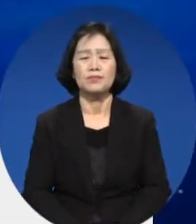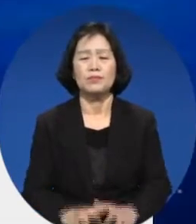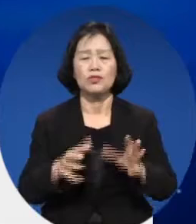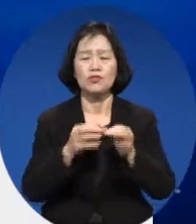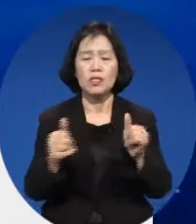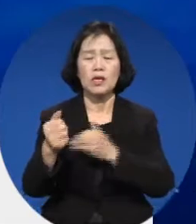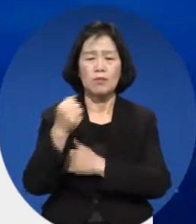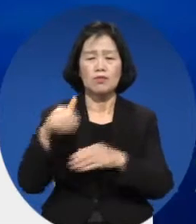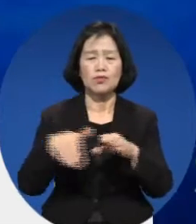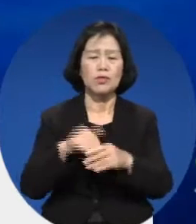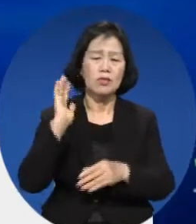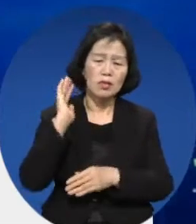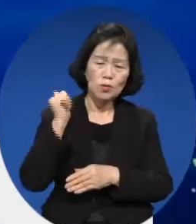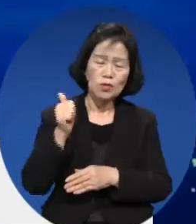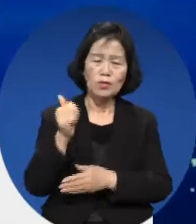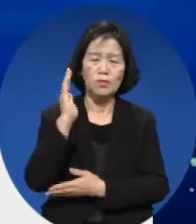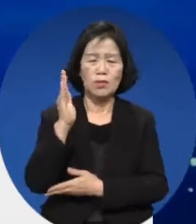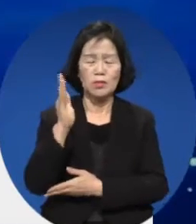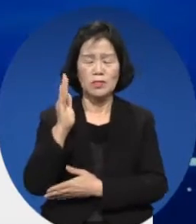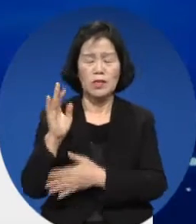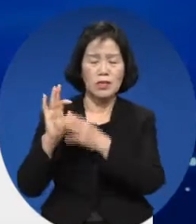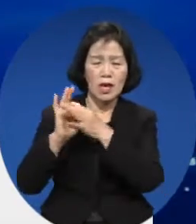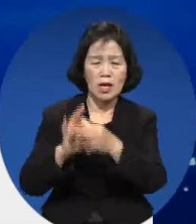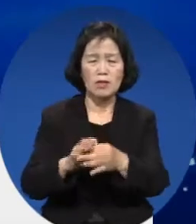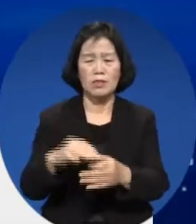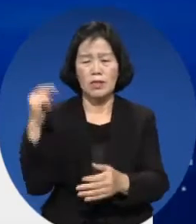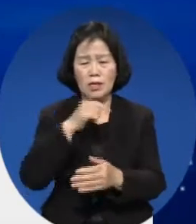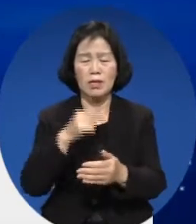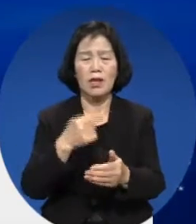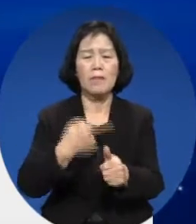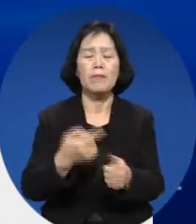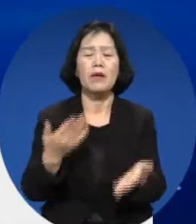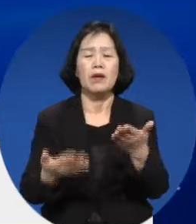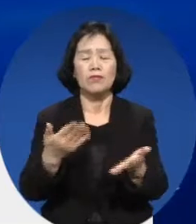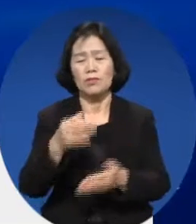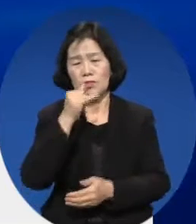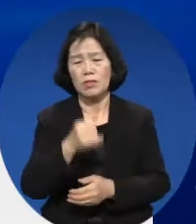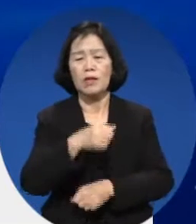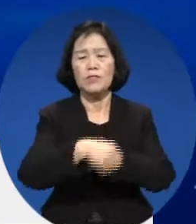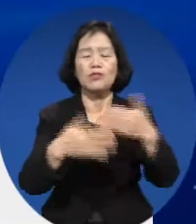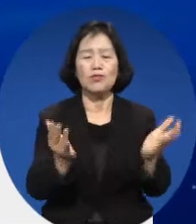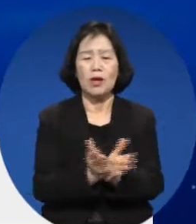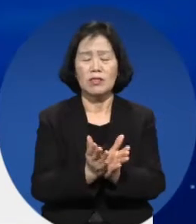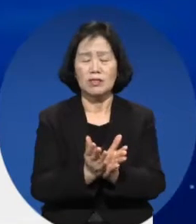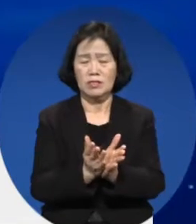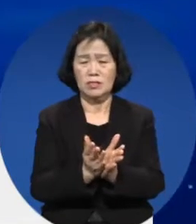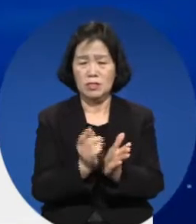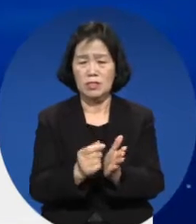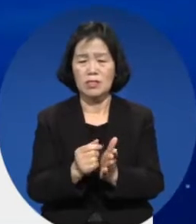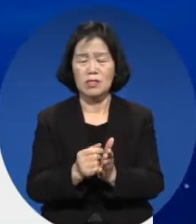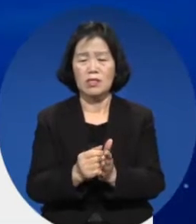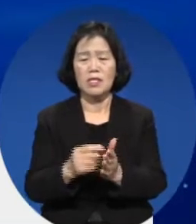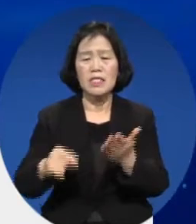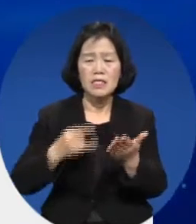국민의힘은 문재인 대통령까지 거론하면서 지금 굉장히 강경하게 비판하고 있습니다만 민주당은 민주화 이후에 가장 의미 있는